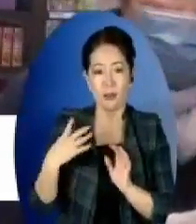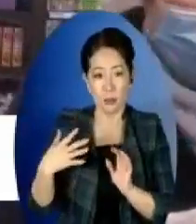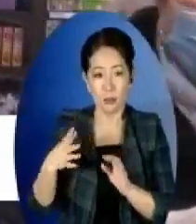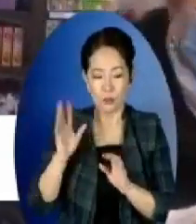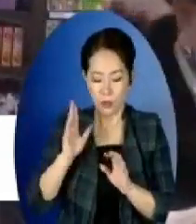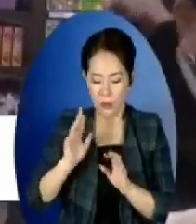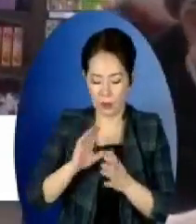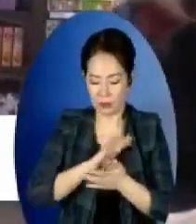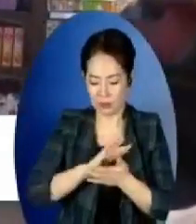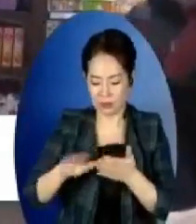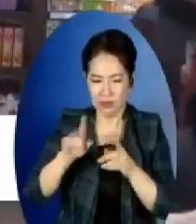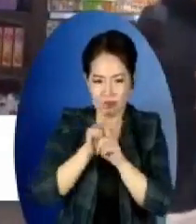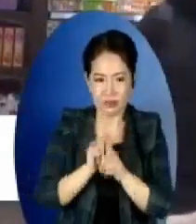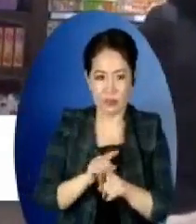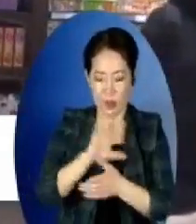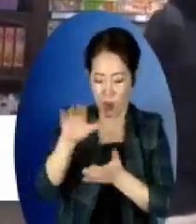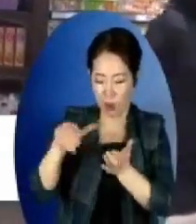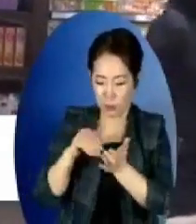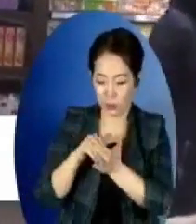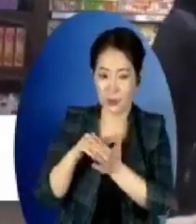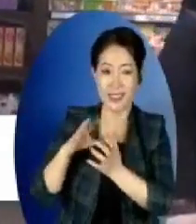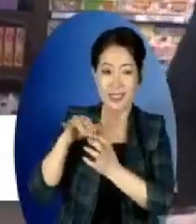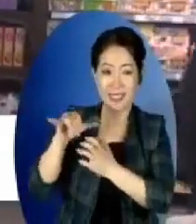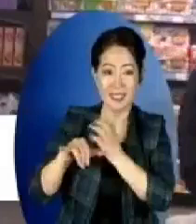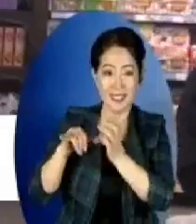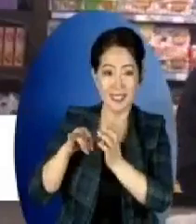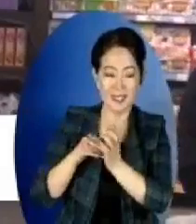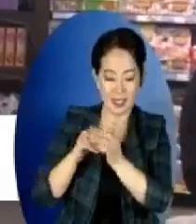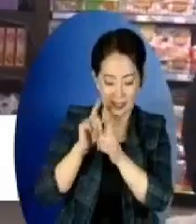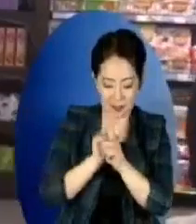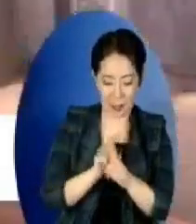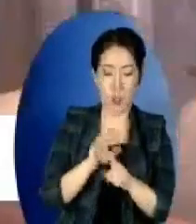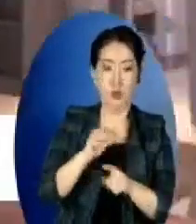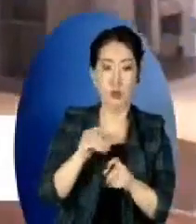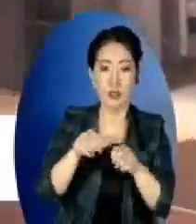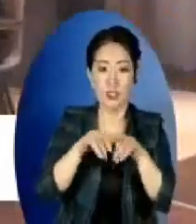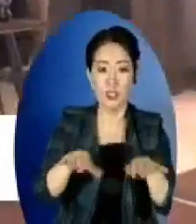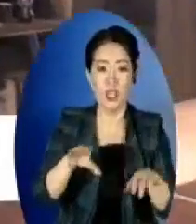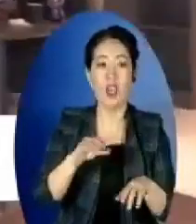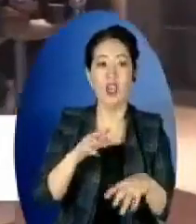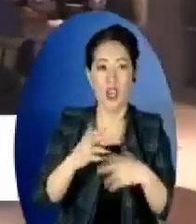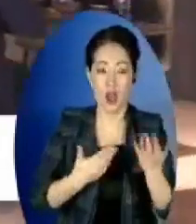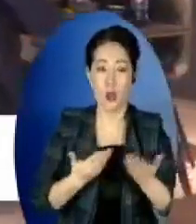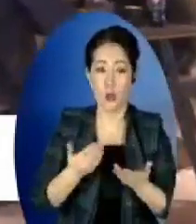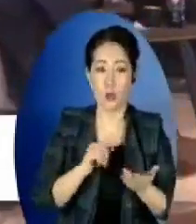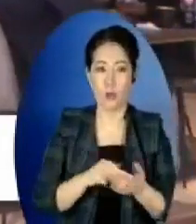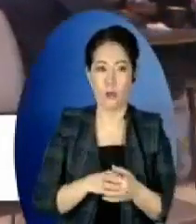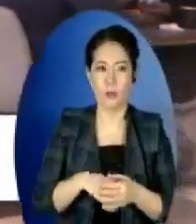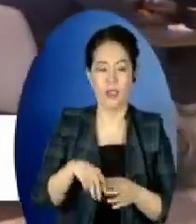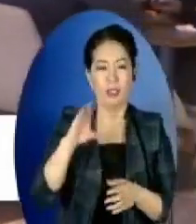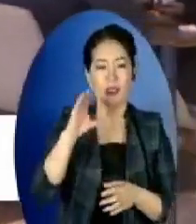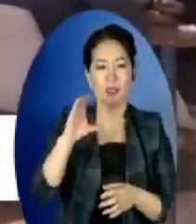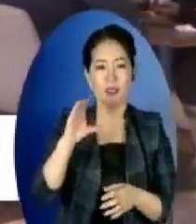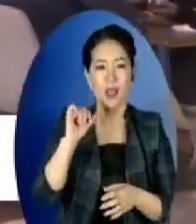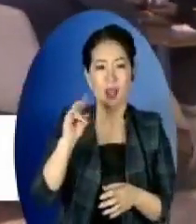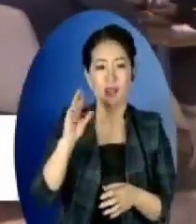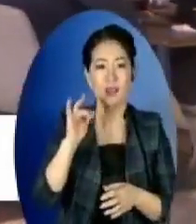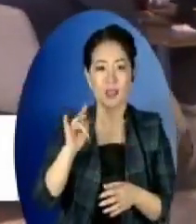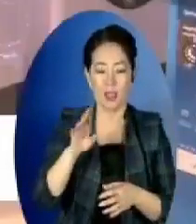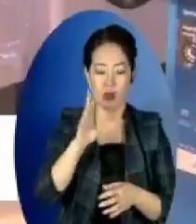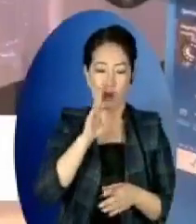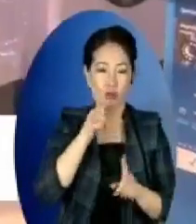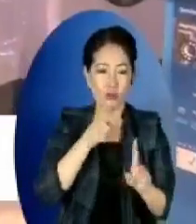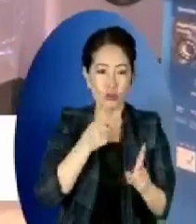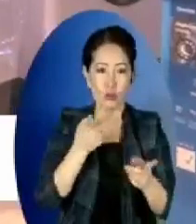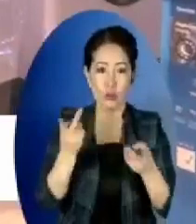бүх салбаруудаараа хэрэгжүүлсэн юм олон улсын стандартыг нэвтрүүлсэн сүлжээ дэлгүүр болсон байгаа. Чулуу овоонд байрлах сансар дэлгүүр зөвхөн хүнсний